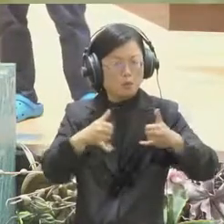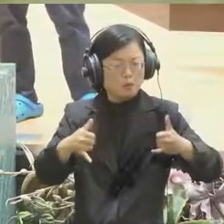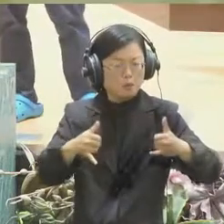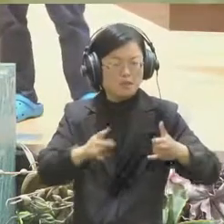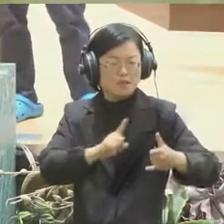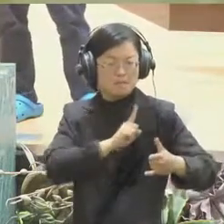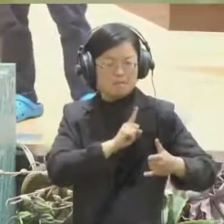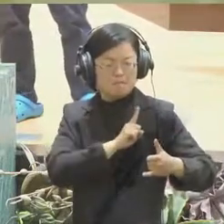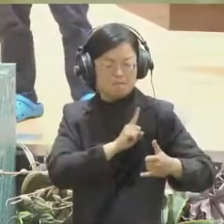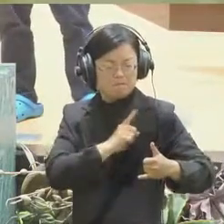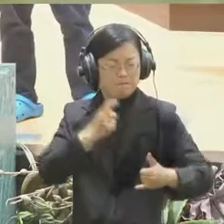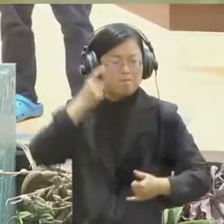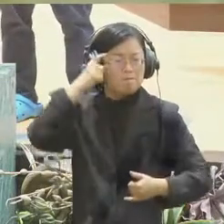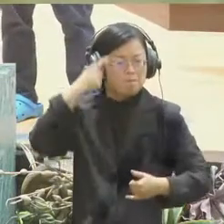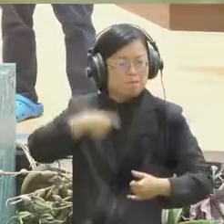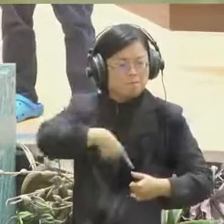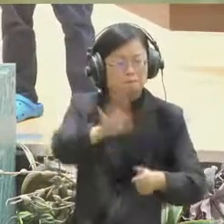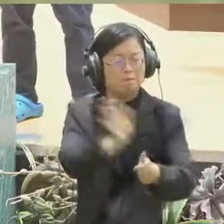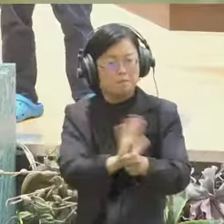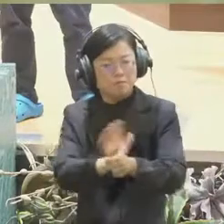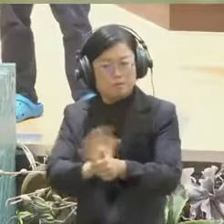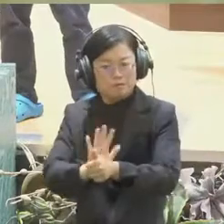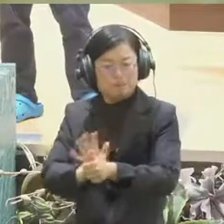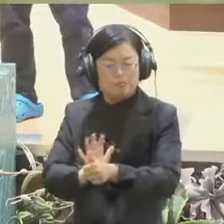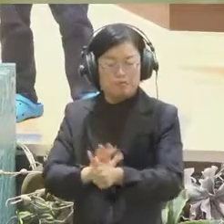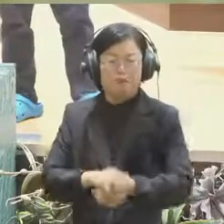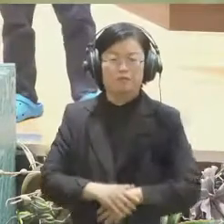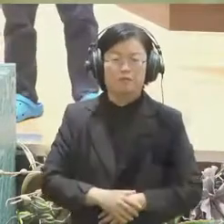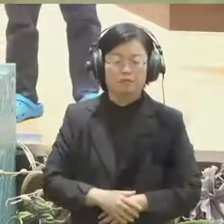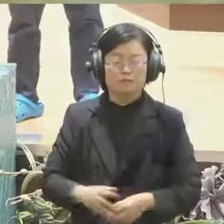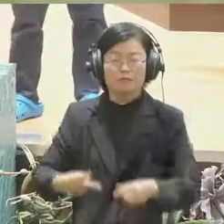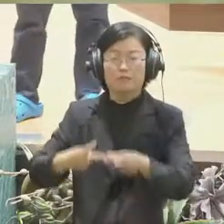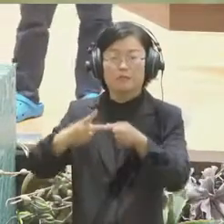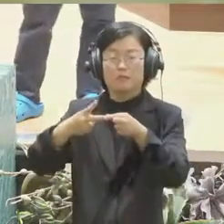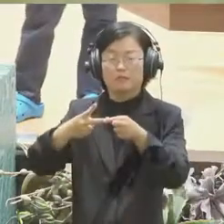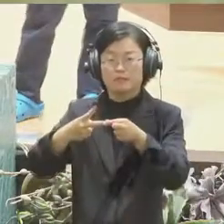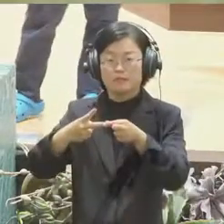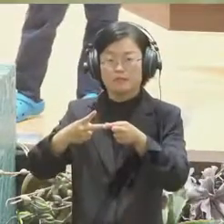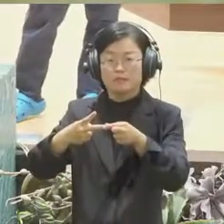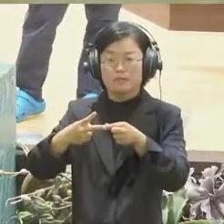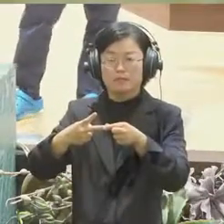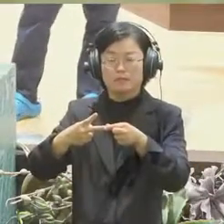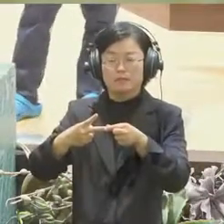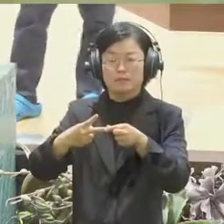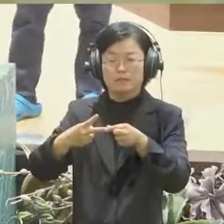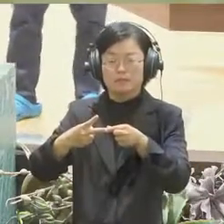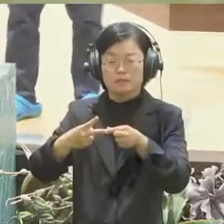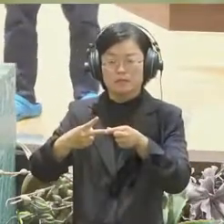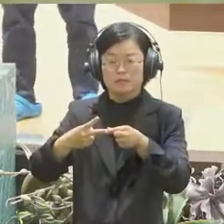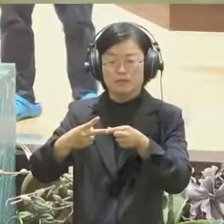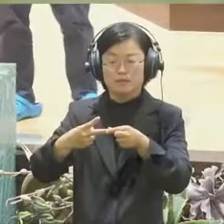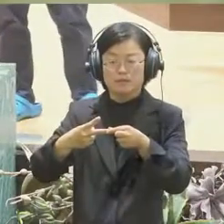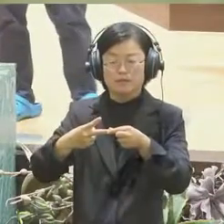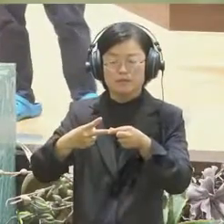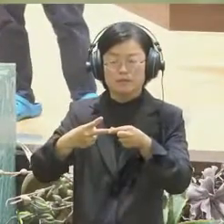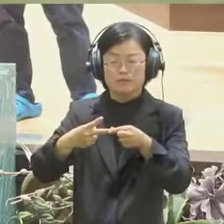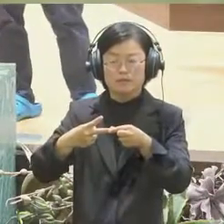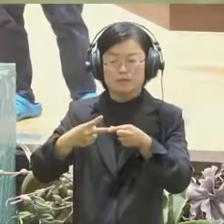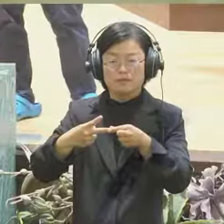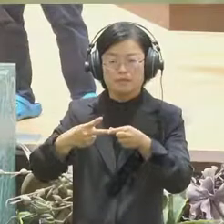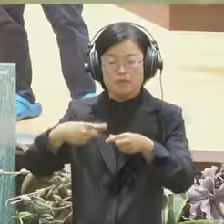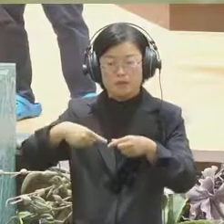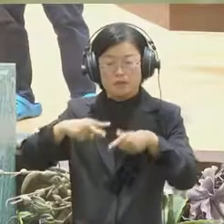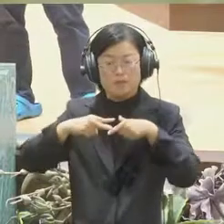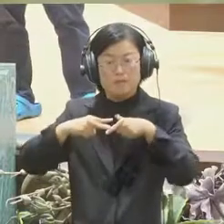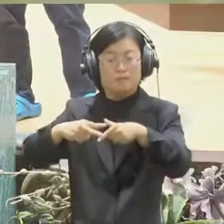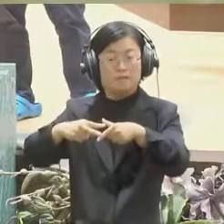發去做一些事情然後帶來了一些資訊的傳遞第二個主題的部分會是由Project Lockdown去介紹